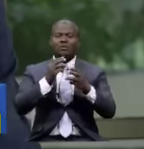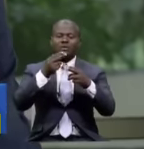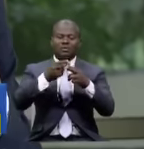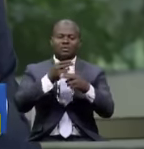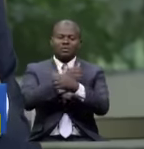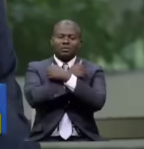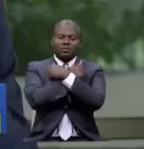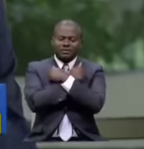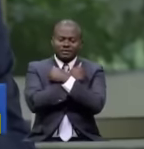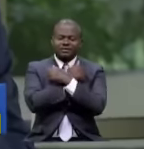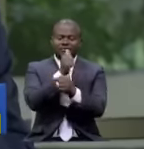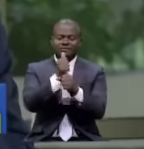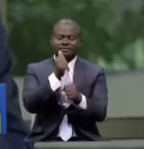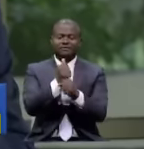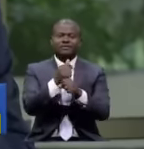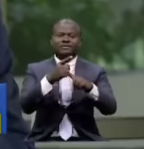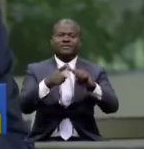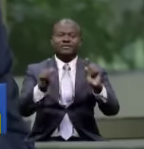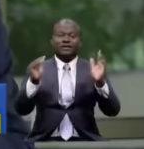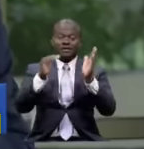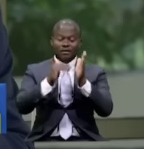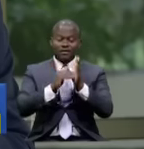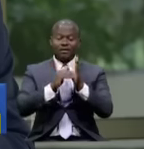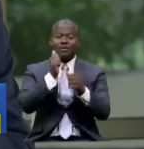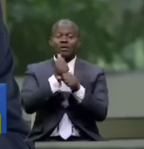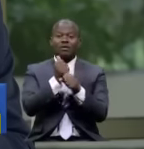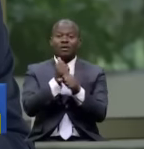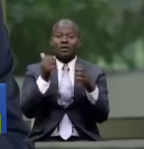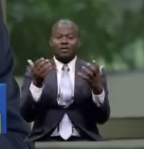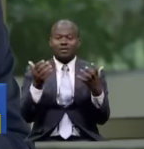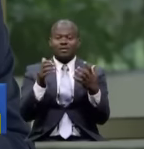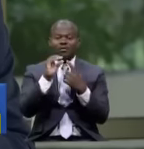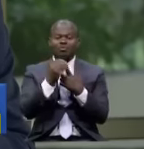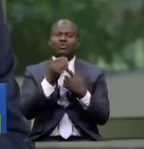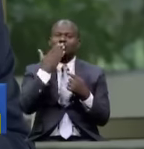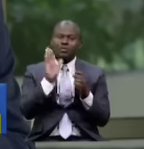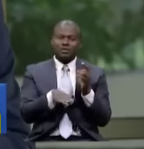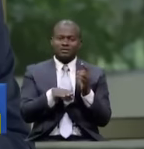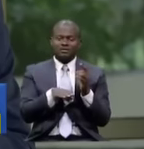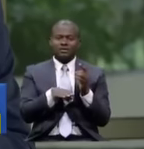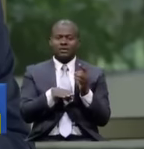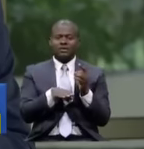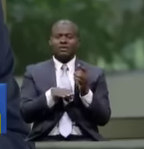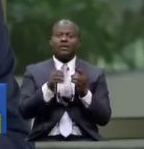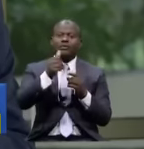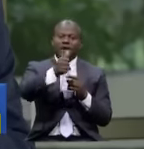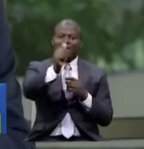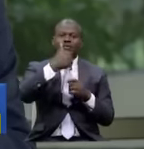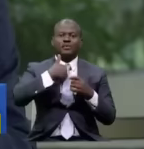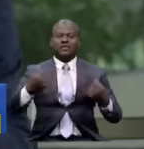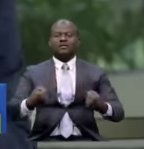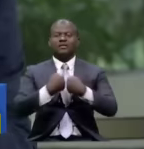ugakorana umuco utari mwiza ubwabyo bigira ingaruka ntabwo ubona